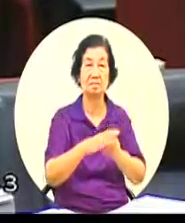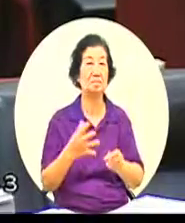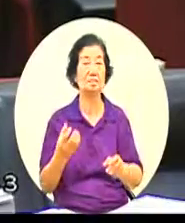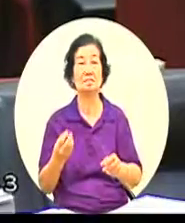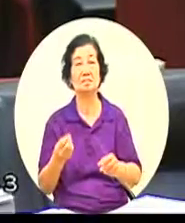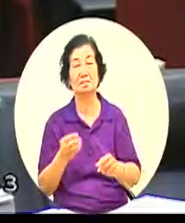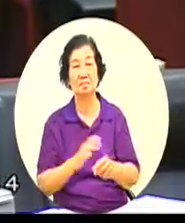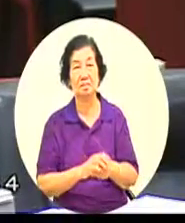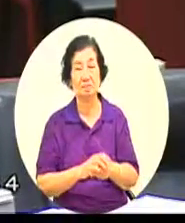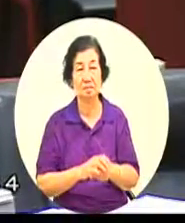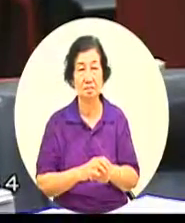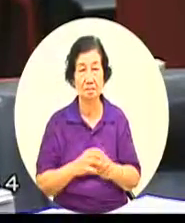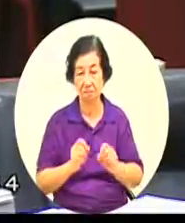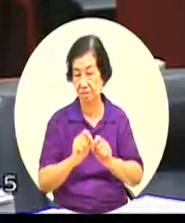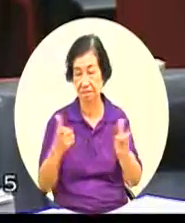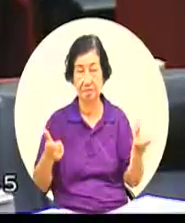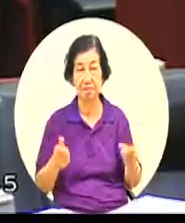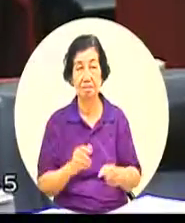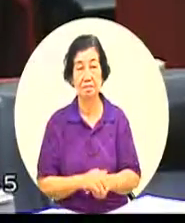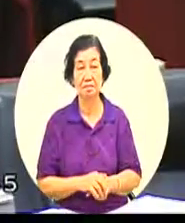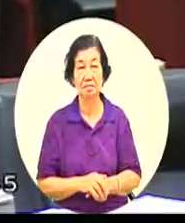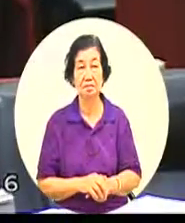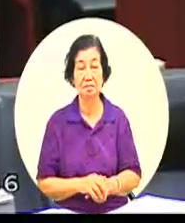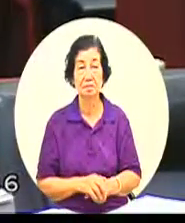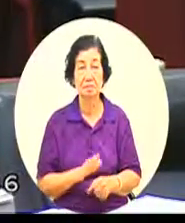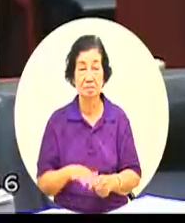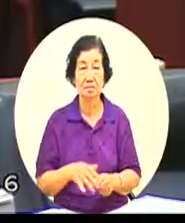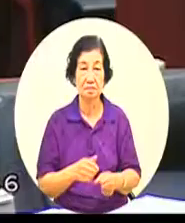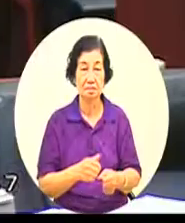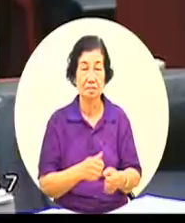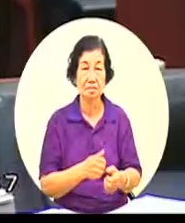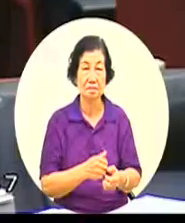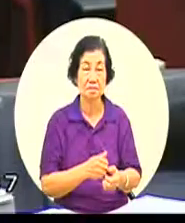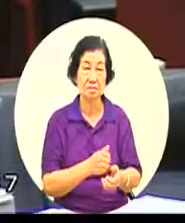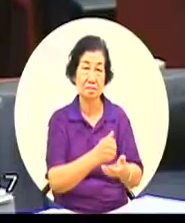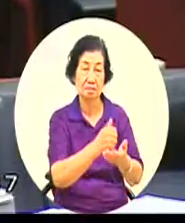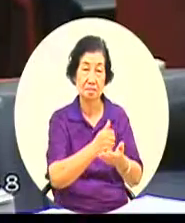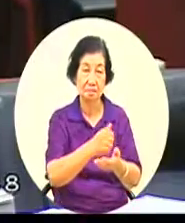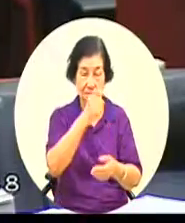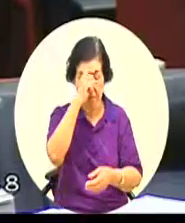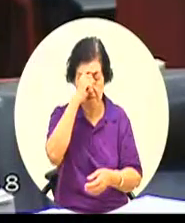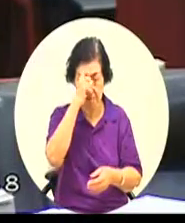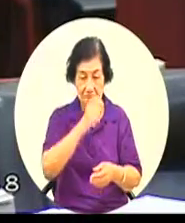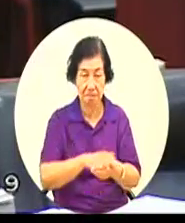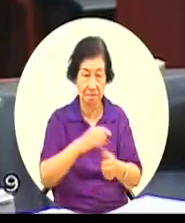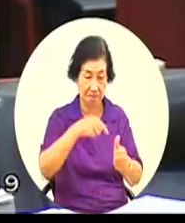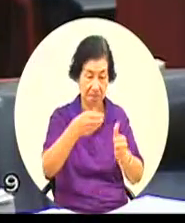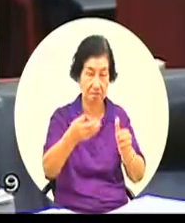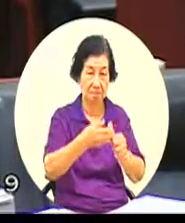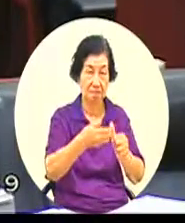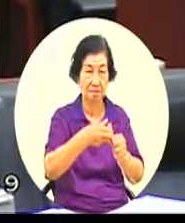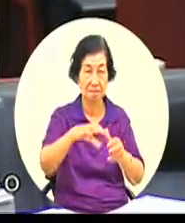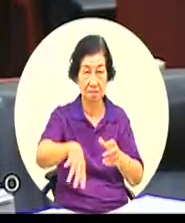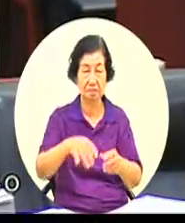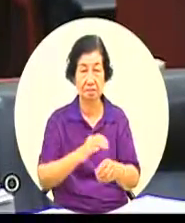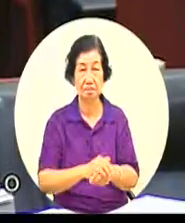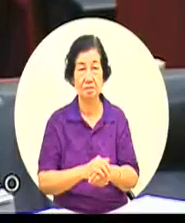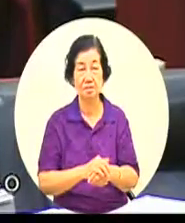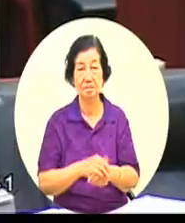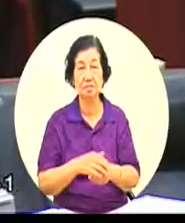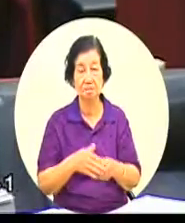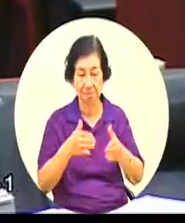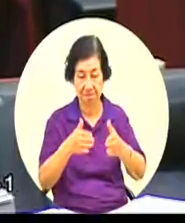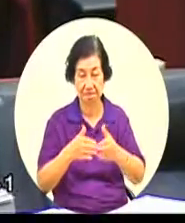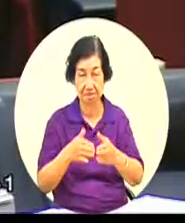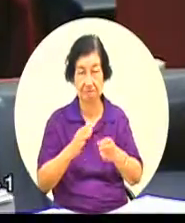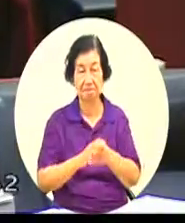嘛。所以讲，直接我们要拜托按教育局应该。应该打出去，爱